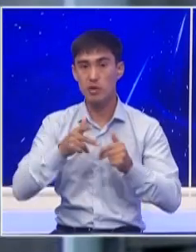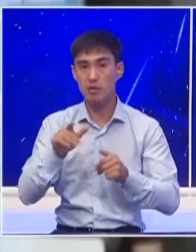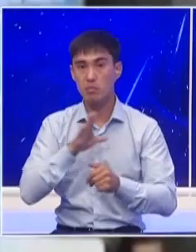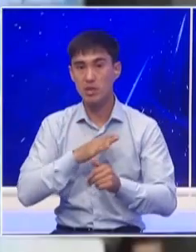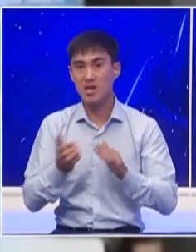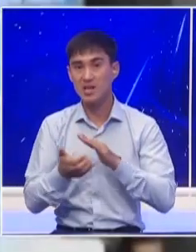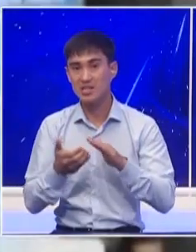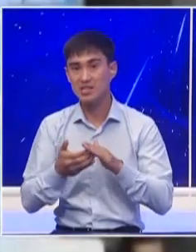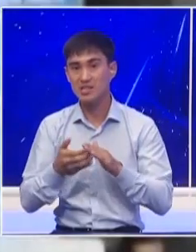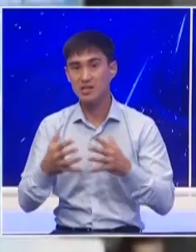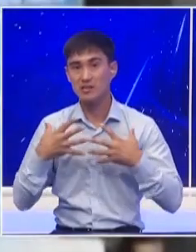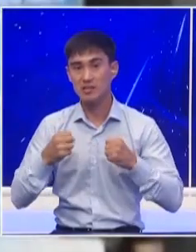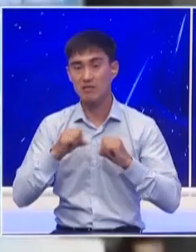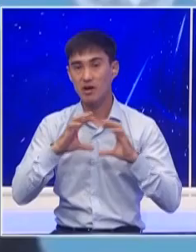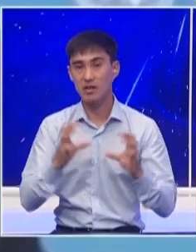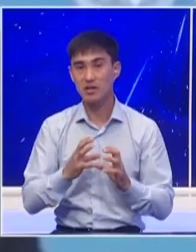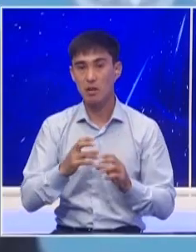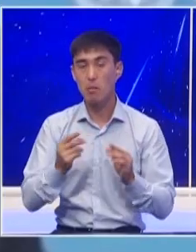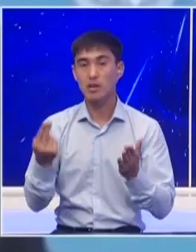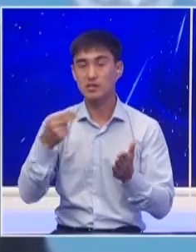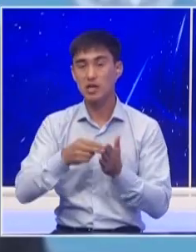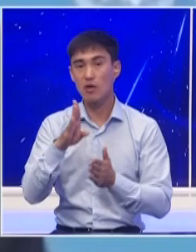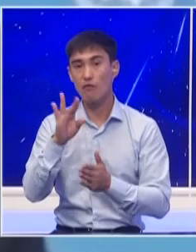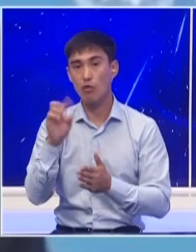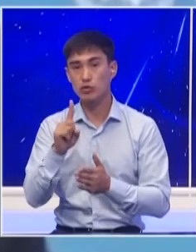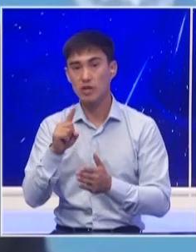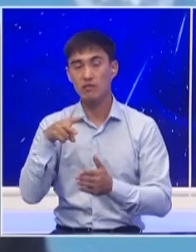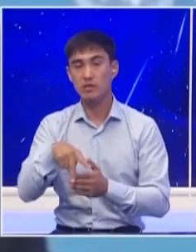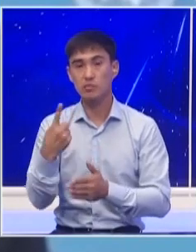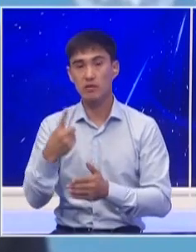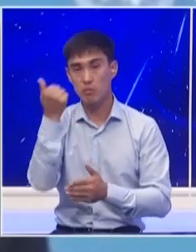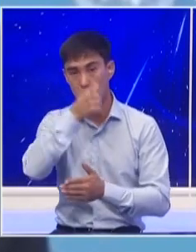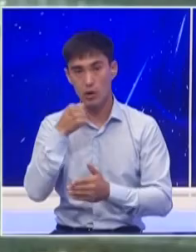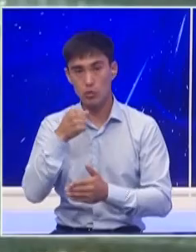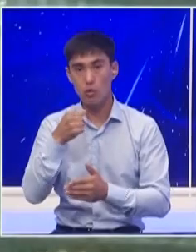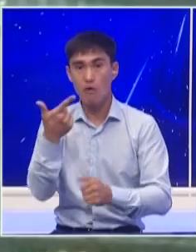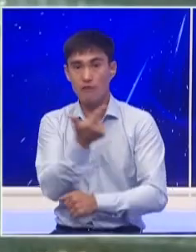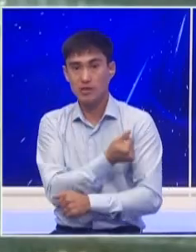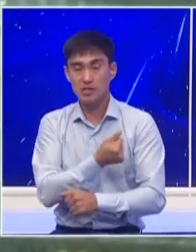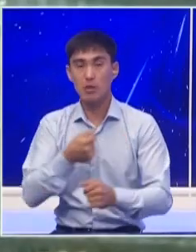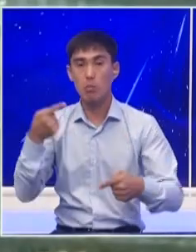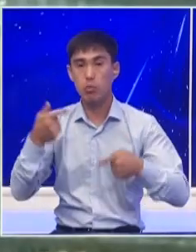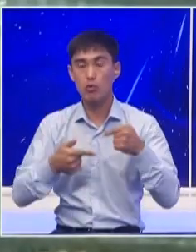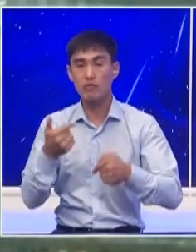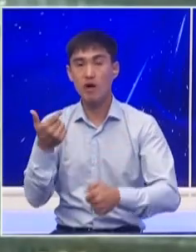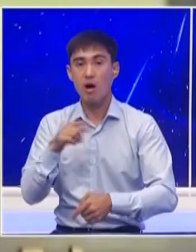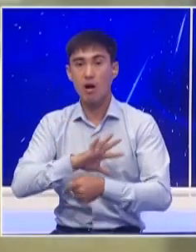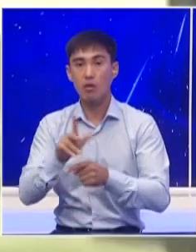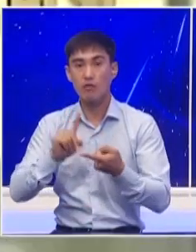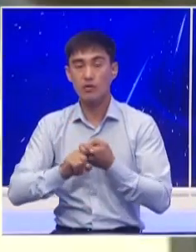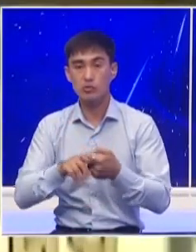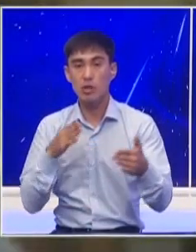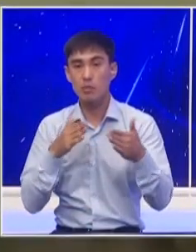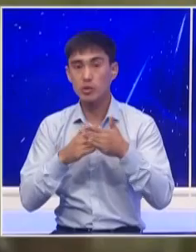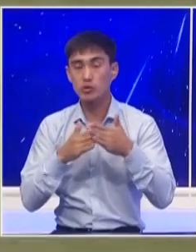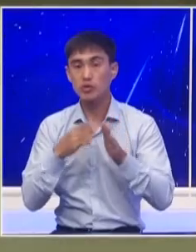кризис в системе здравоохранения. По оценкам ВОЗ, в 2021 году благодаря вакцинам против коронавируса было